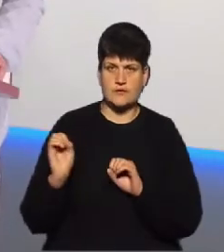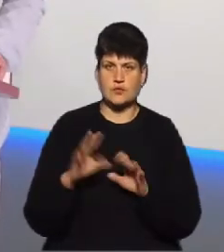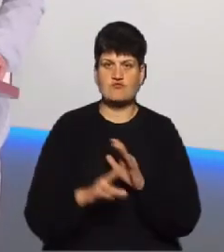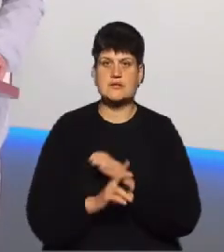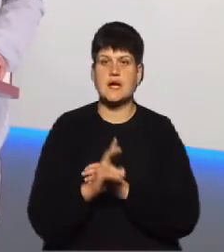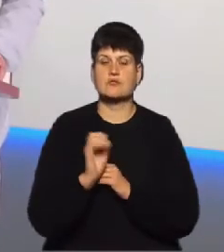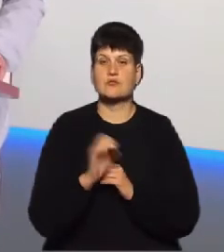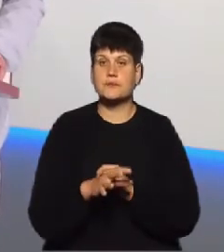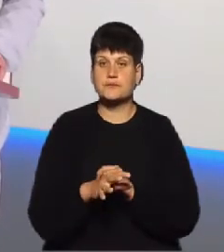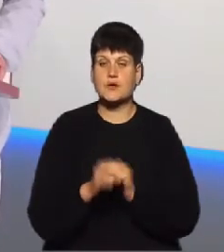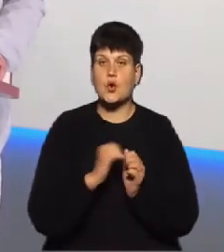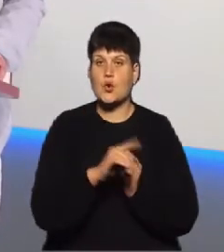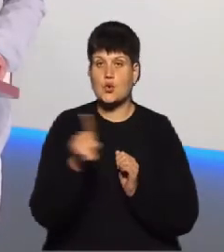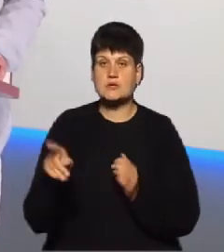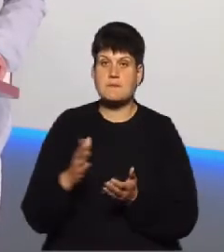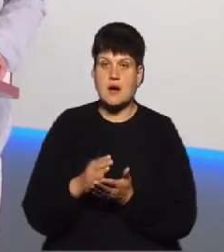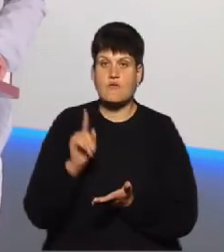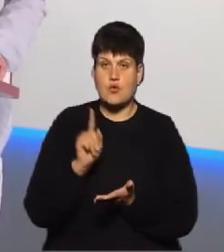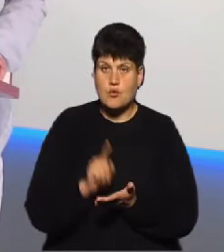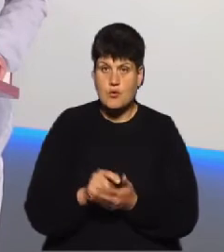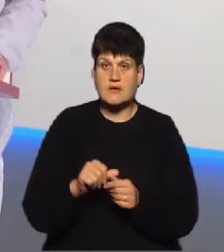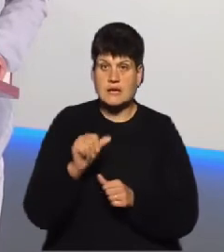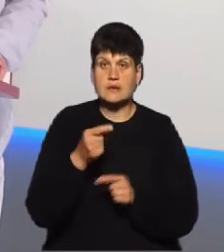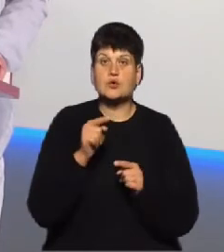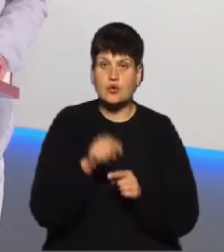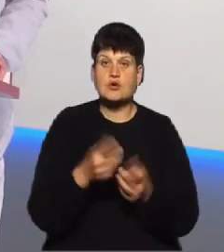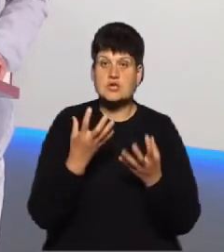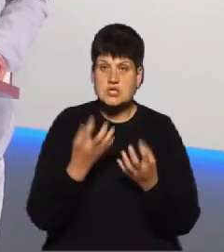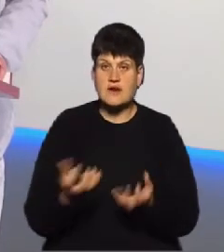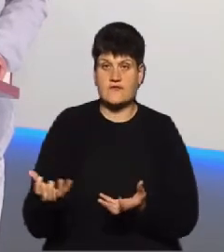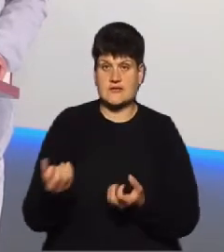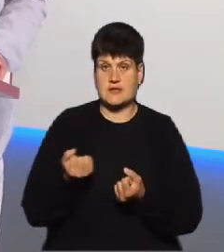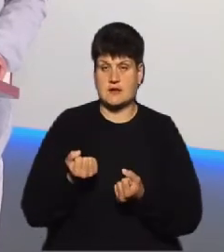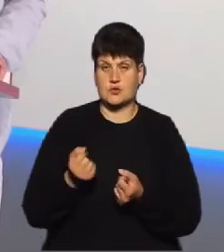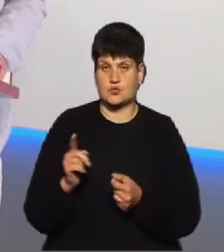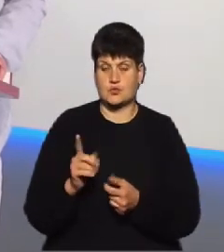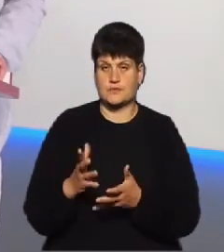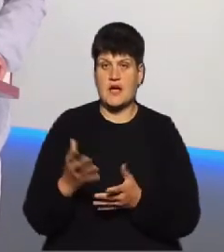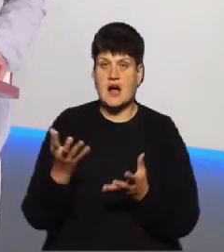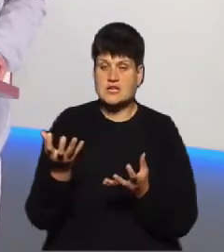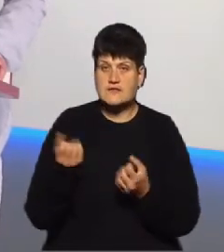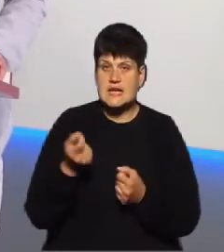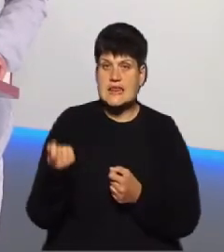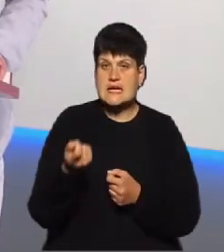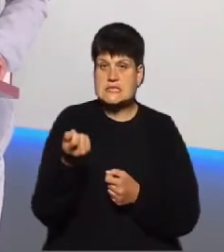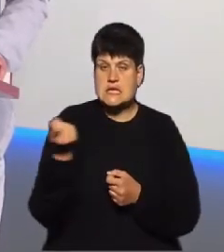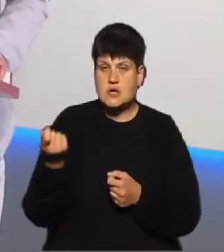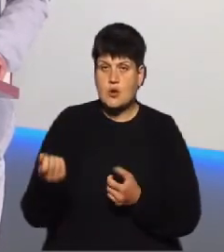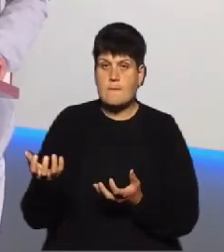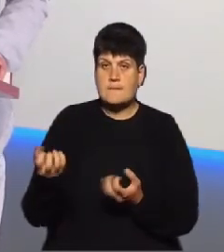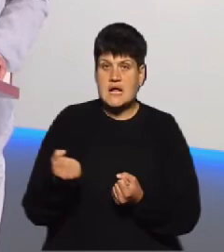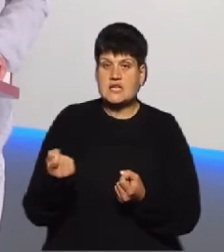Значить, кожен мав обов'язок ще крім цього взяти. А ще взяли зерно, батьки мої брали ще зерно, це